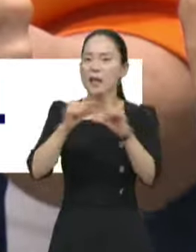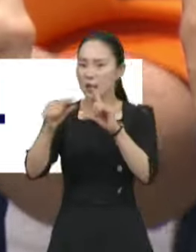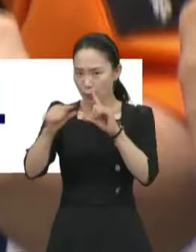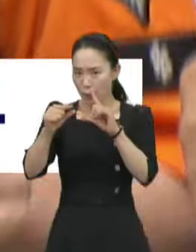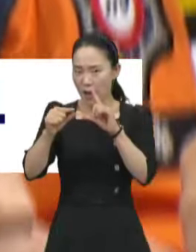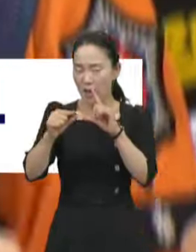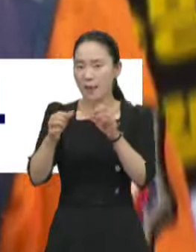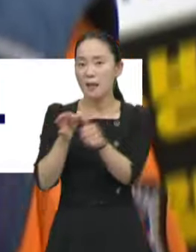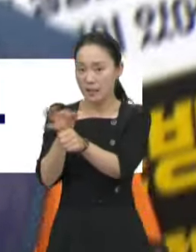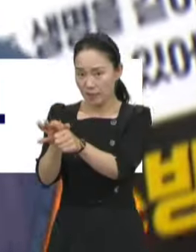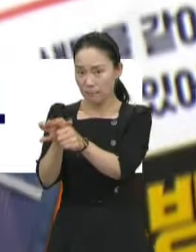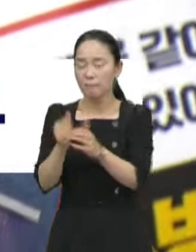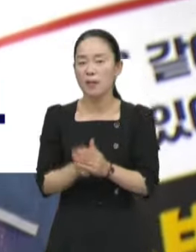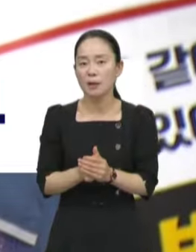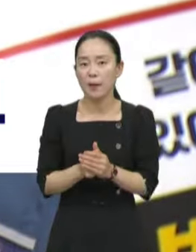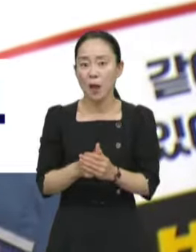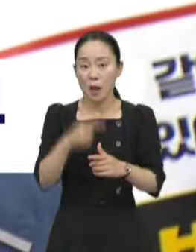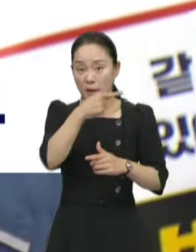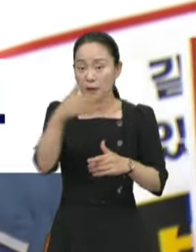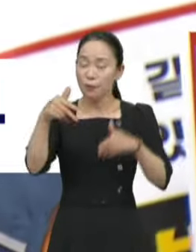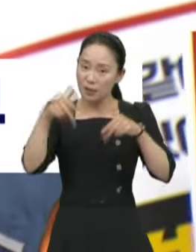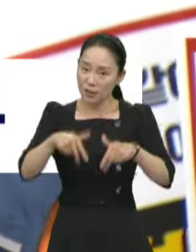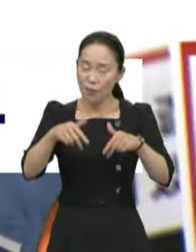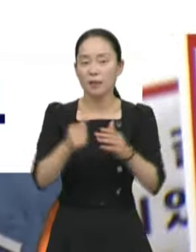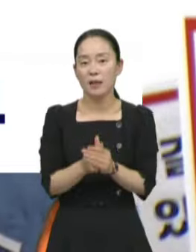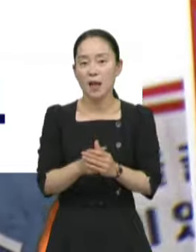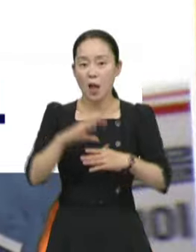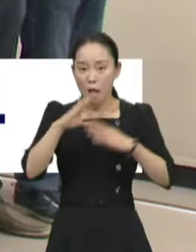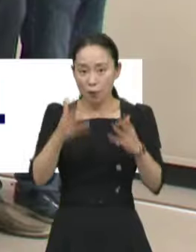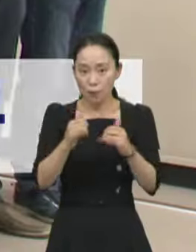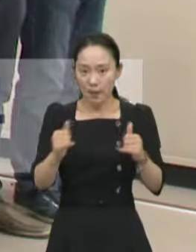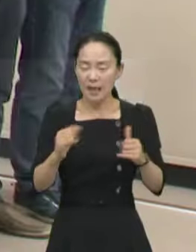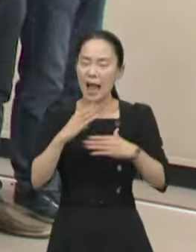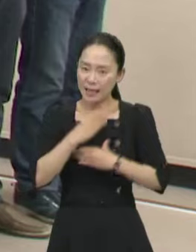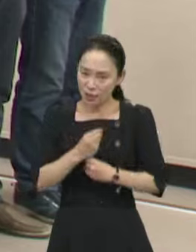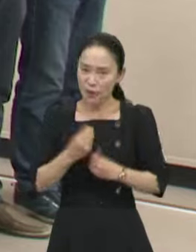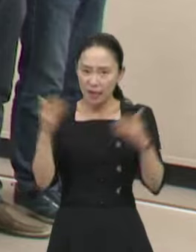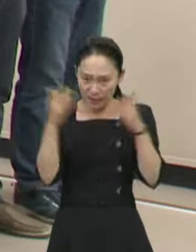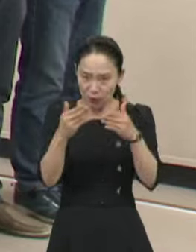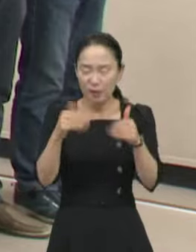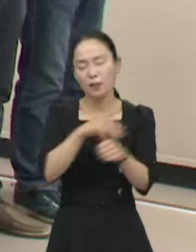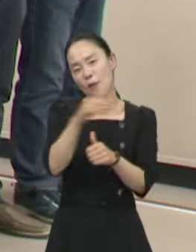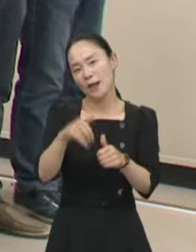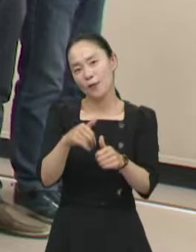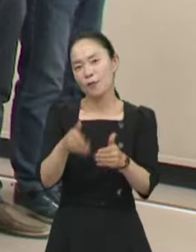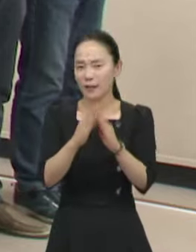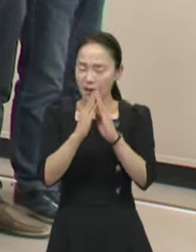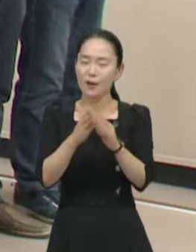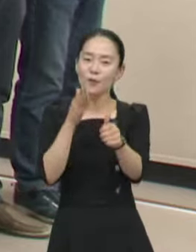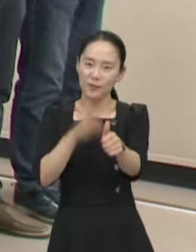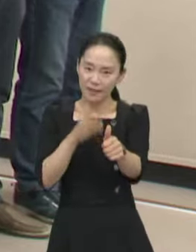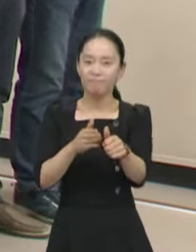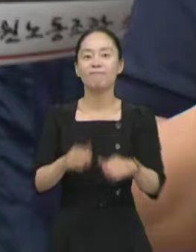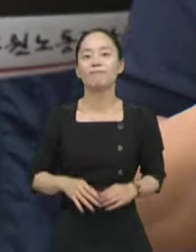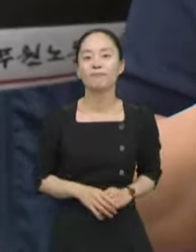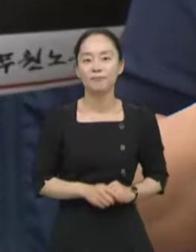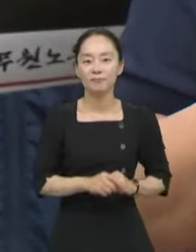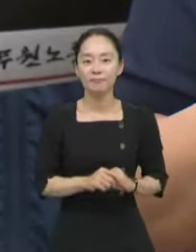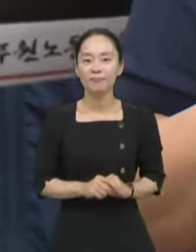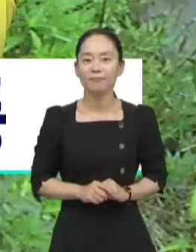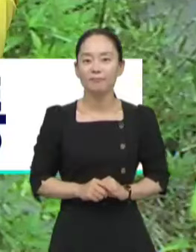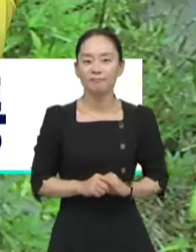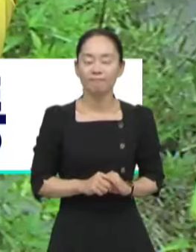대원들에게만 돌아가고 있다며 소방관들이 국민 안전을 위해 집중할 수 있는 환경을 조성해달라고 요구했습니다.